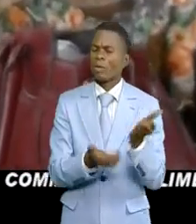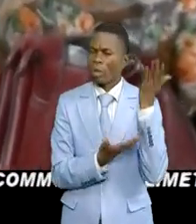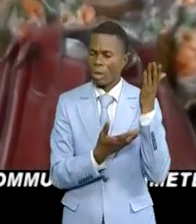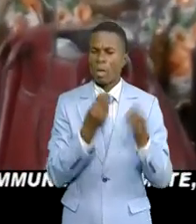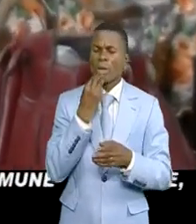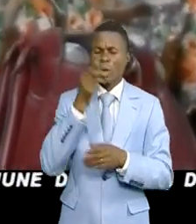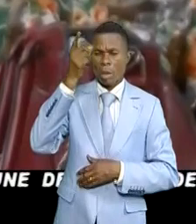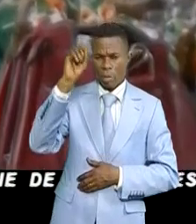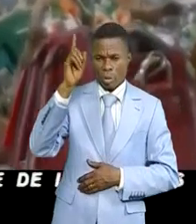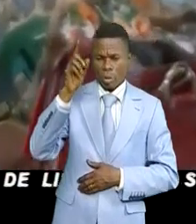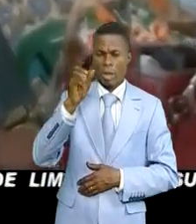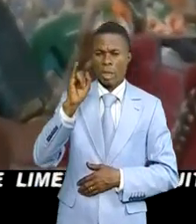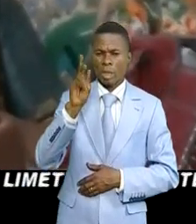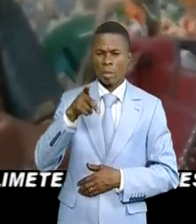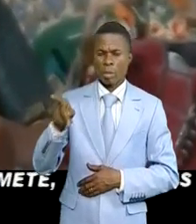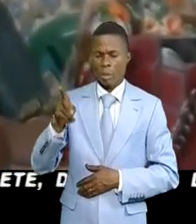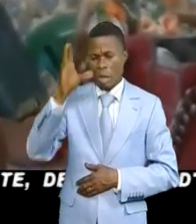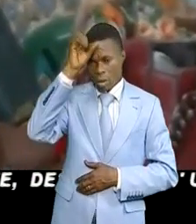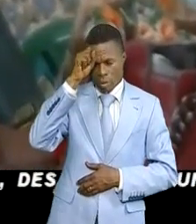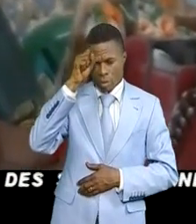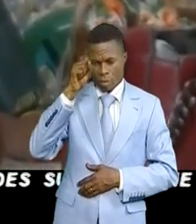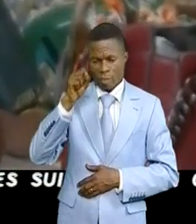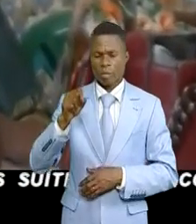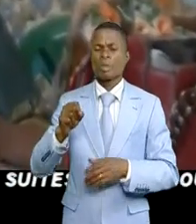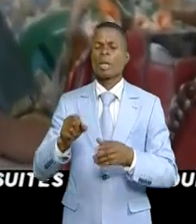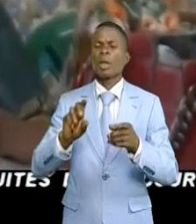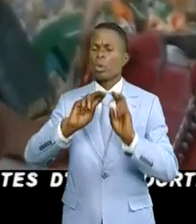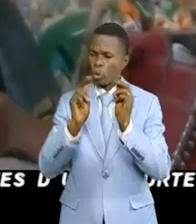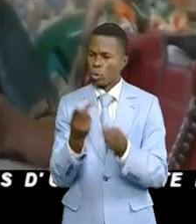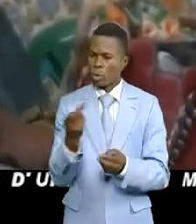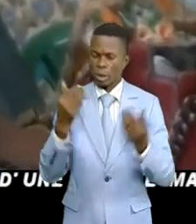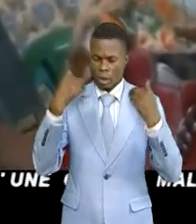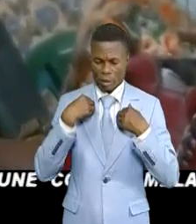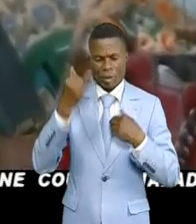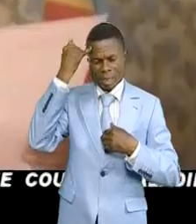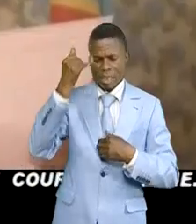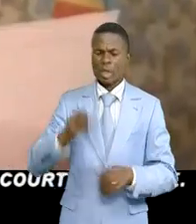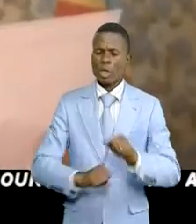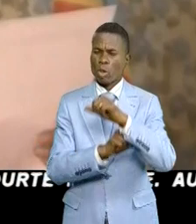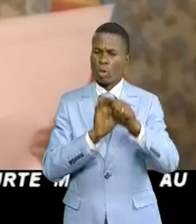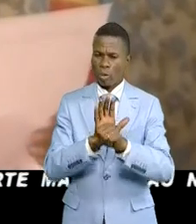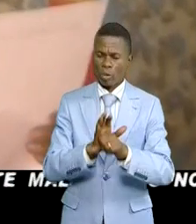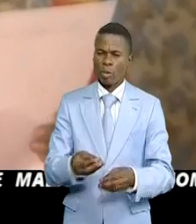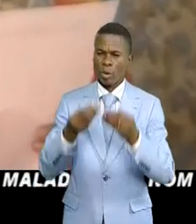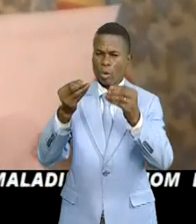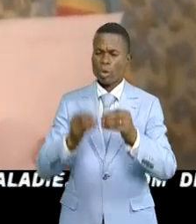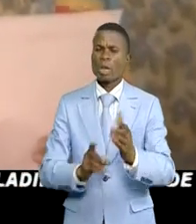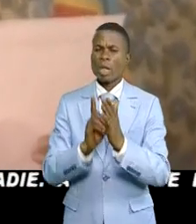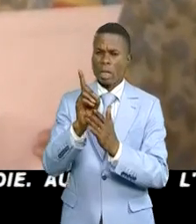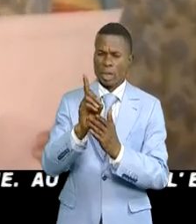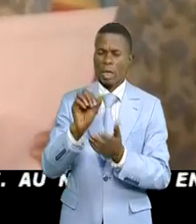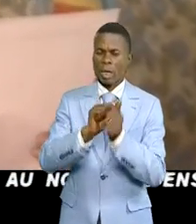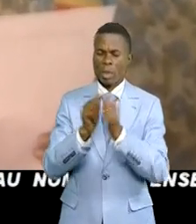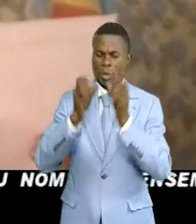L'inspecteur principal de l'EPST Kwilu 1 et les provèdes AI ont tour à tour salué cette initiative qui va donner un coup de pouce au